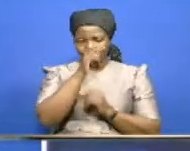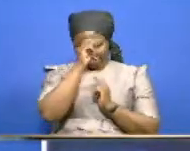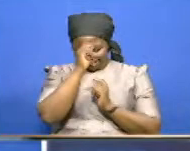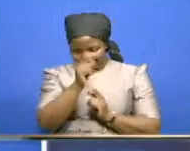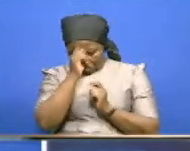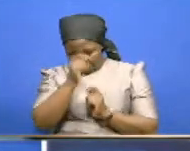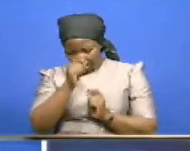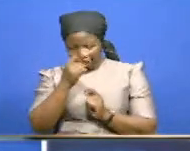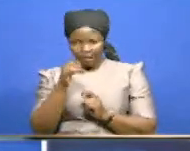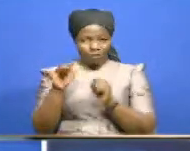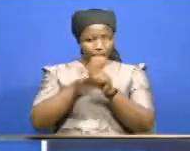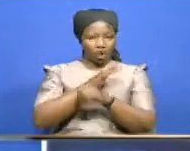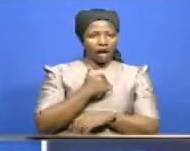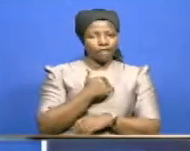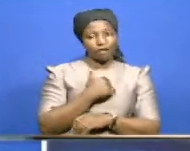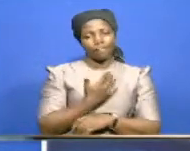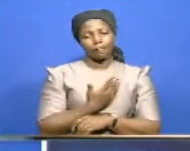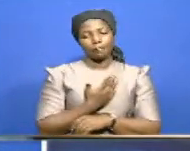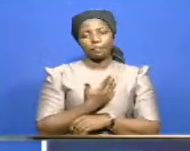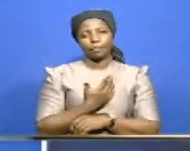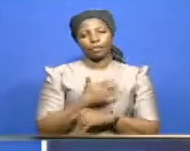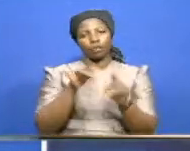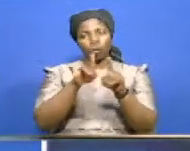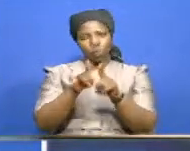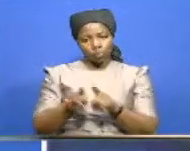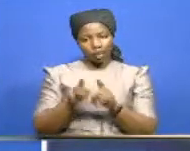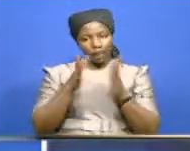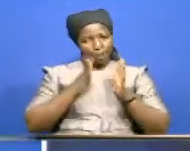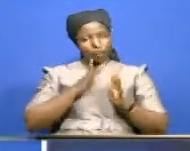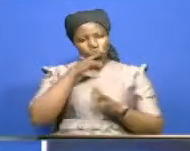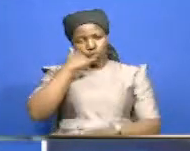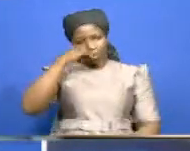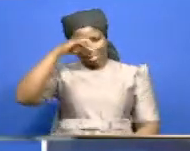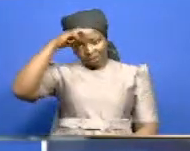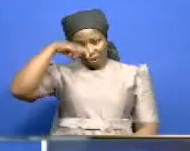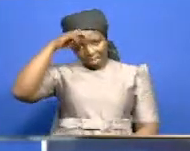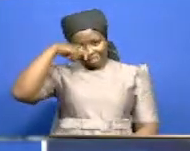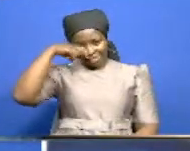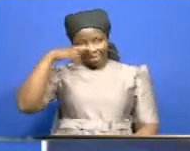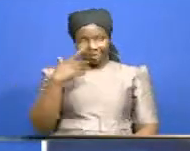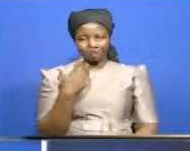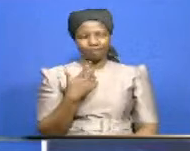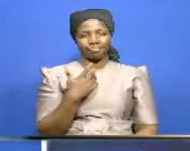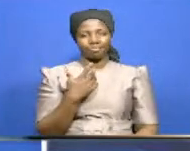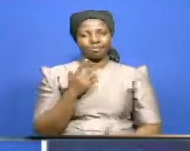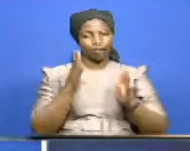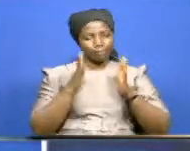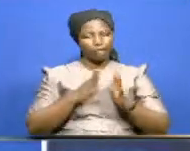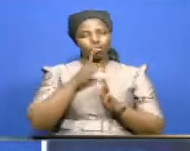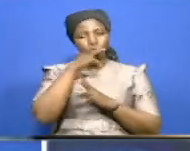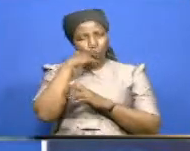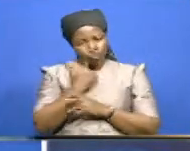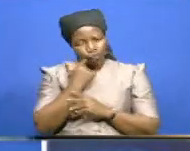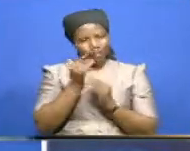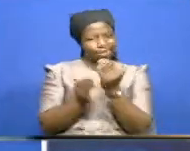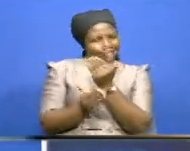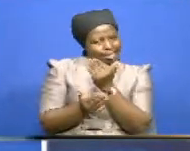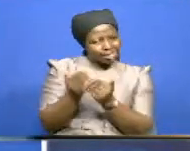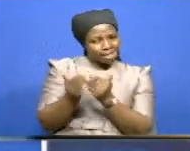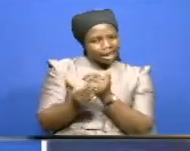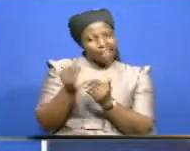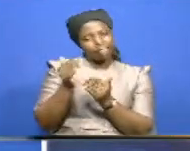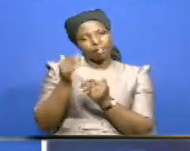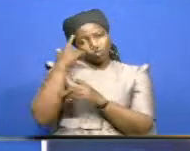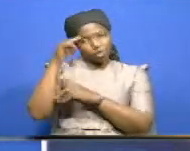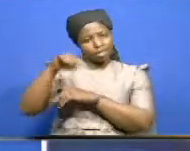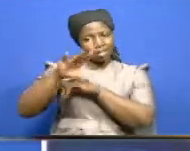heshima na pia mwenye hekima, na ambaye alikuwa anajali sana nchi